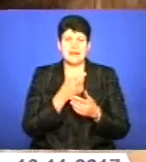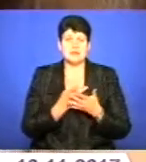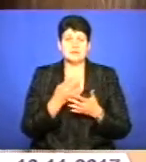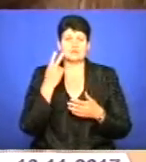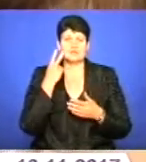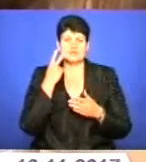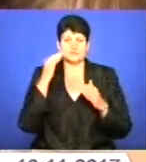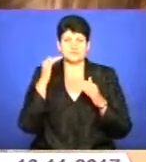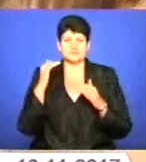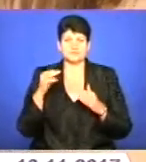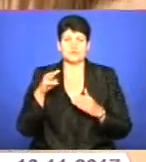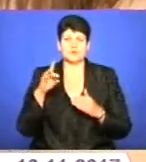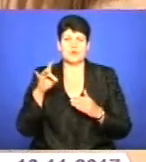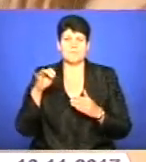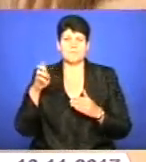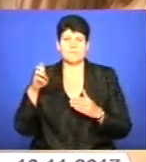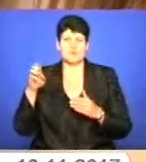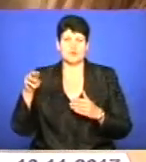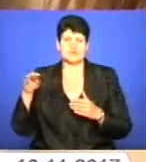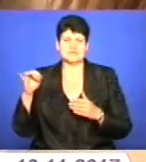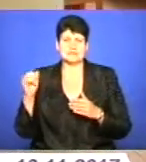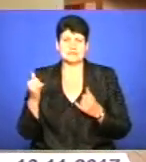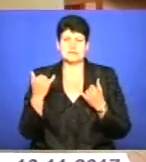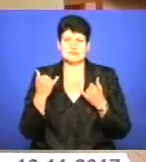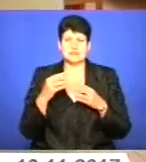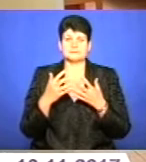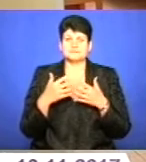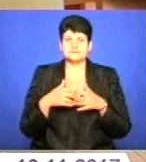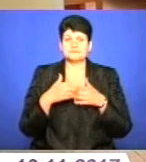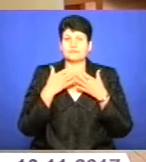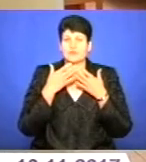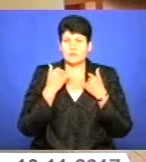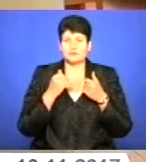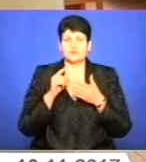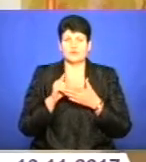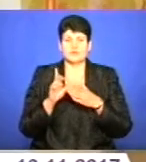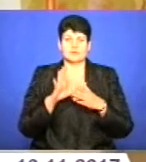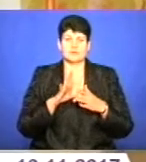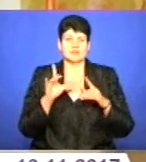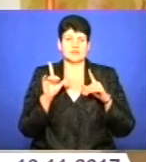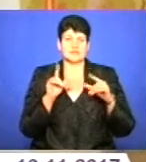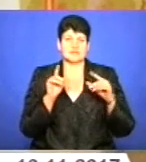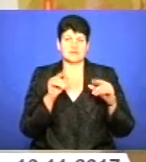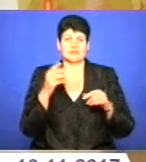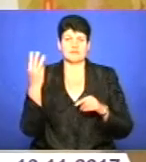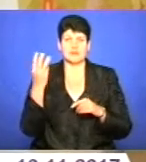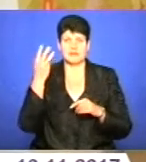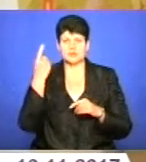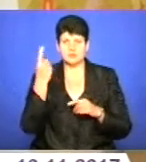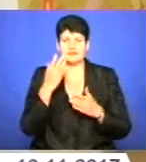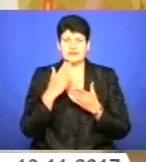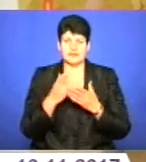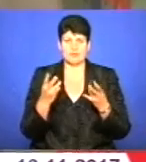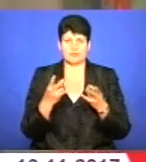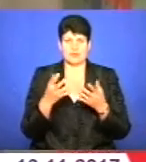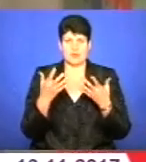дочки падає рівень тромбоцитів. Оскільки сепаратора зараз на Тернопільщині немає, вони змушені їздити у Хмельницьку область, де є необхідне